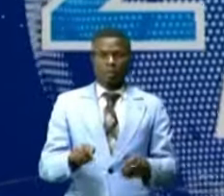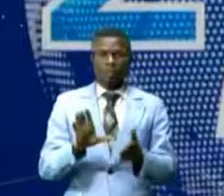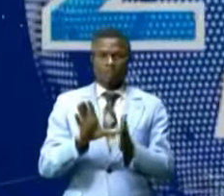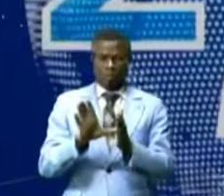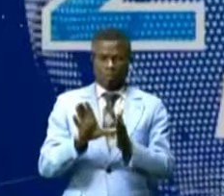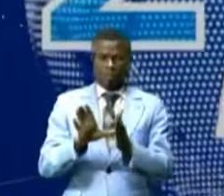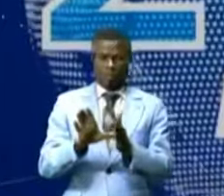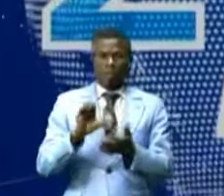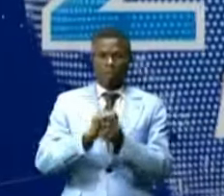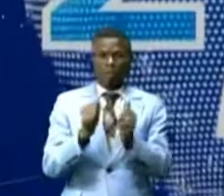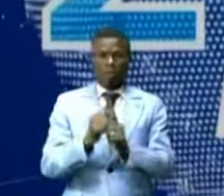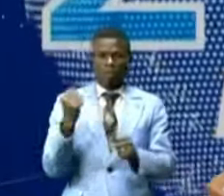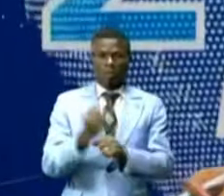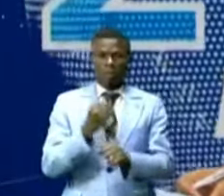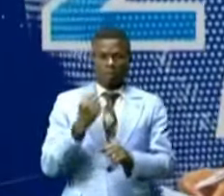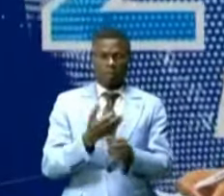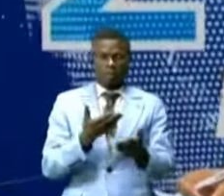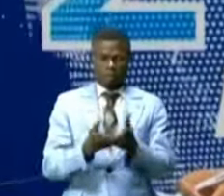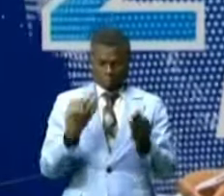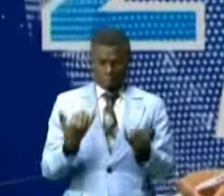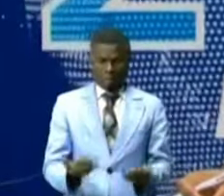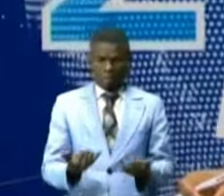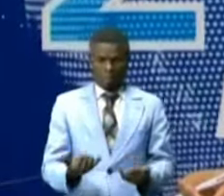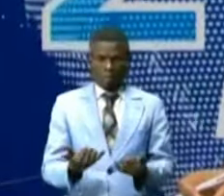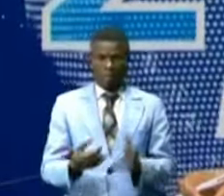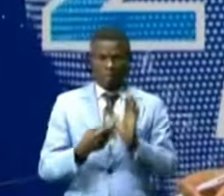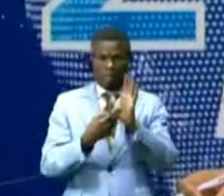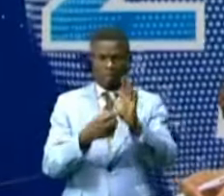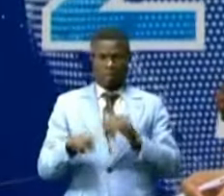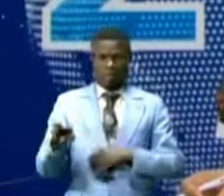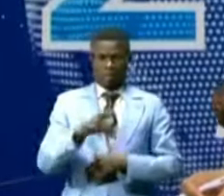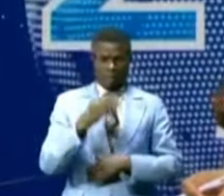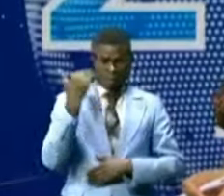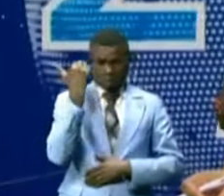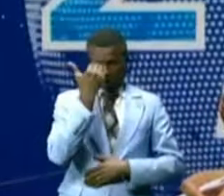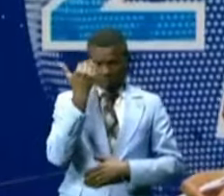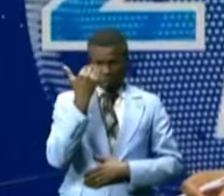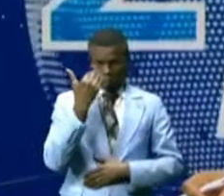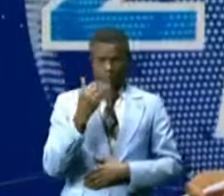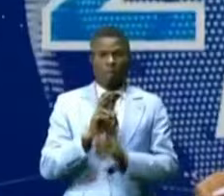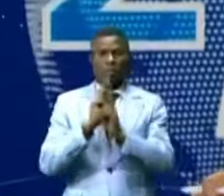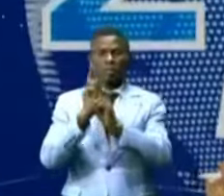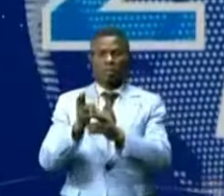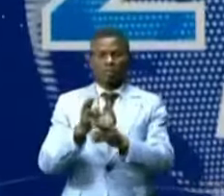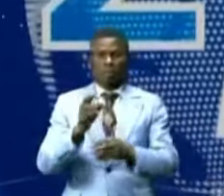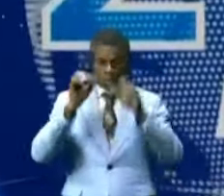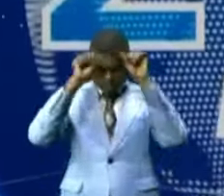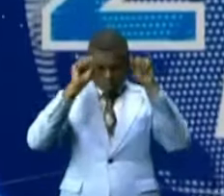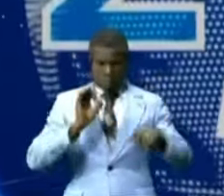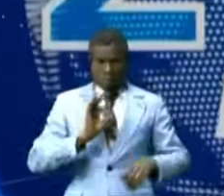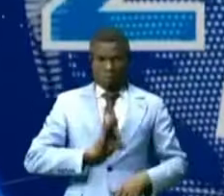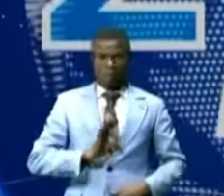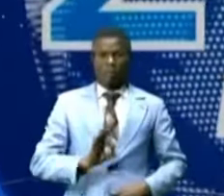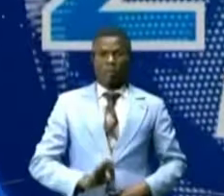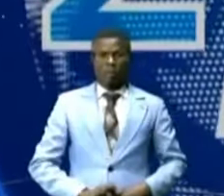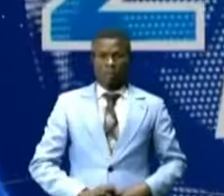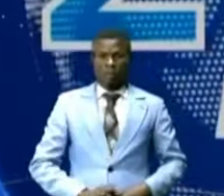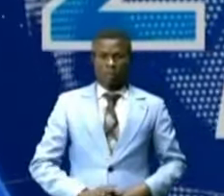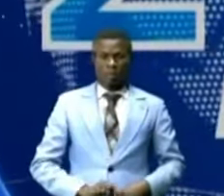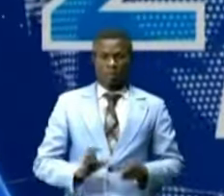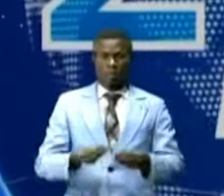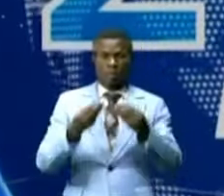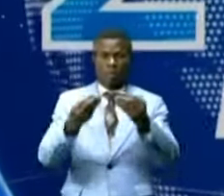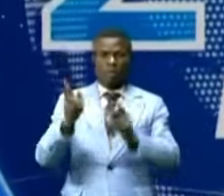un reportage élaboré. Mais pour l'instant, je vous propose de suivre les réactions. Félix-Antoine Tshisekedi laisse